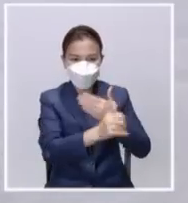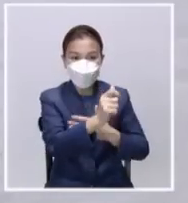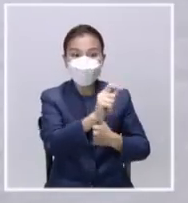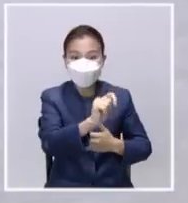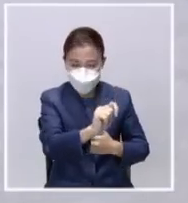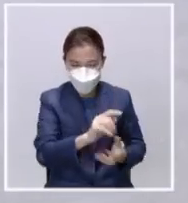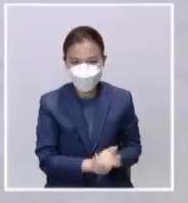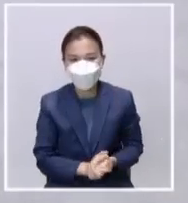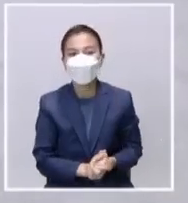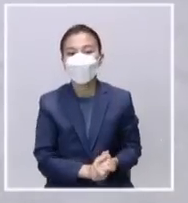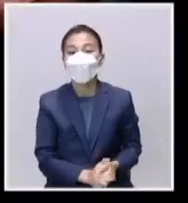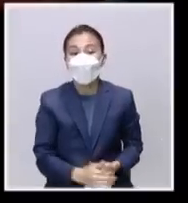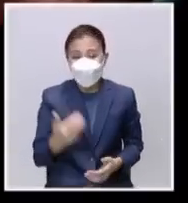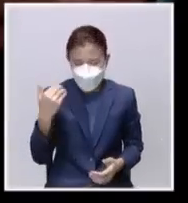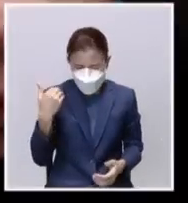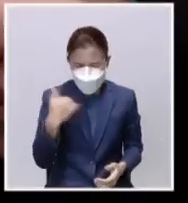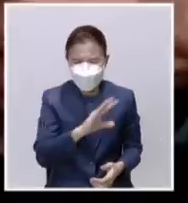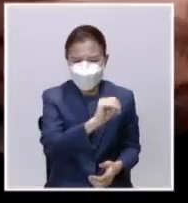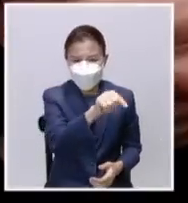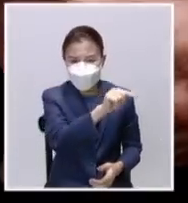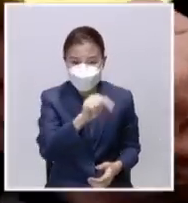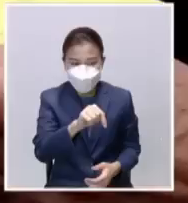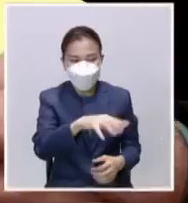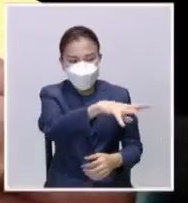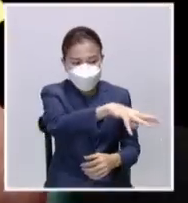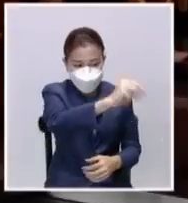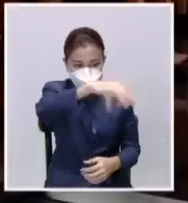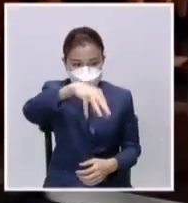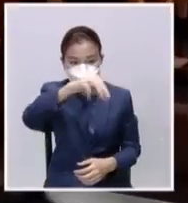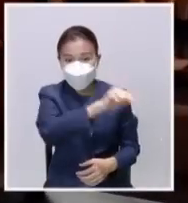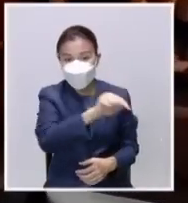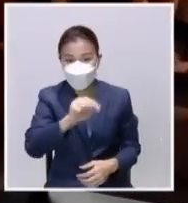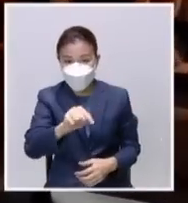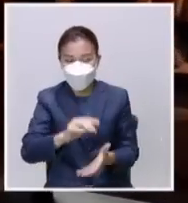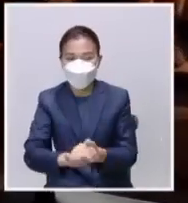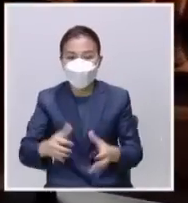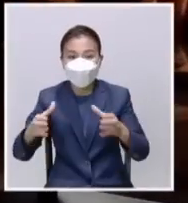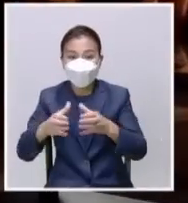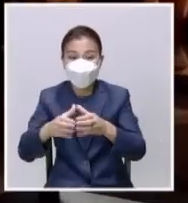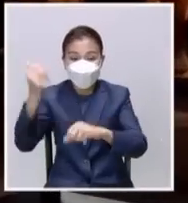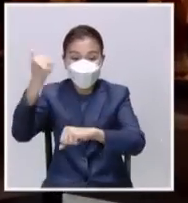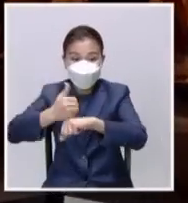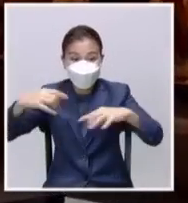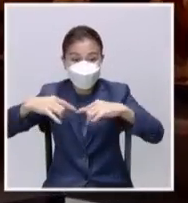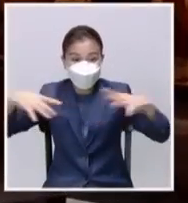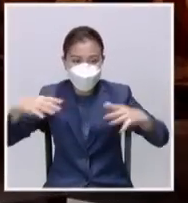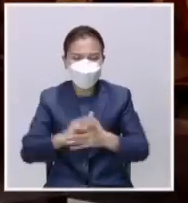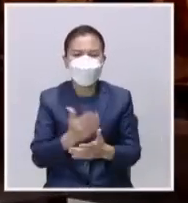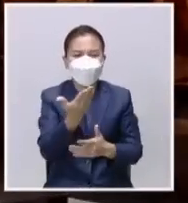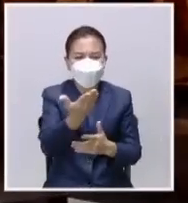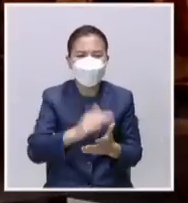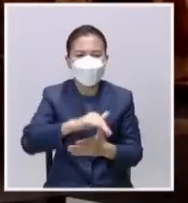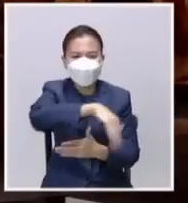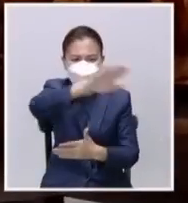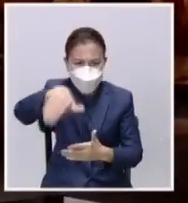และ 40% ของผู้ติดเชื้อรายใหม่ก็อยู่ใน2รัฐที่ว่ามานะคะขณะที่ผู้นำฝ่ายค้านก็เรียกร้องให้มีการขยายมาตรการล็อกดาวน์ไปทั่วประเท